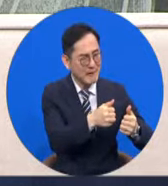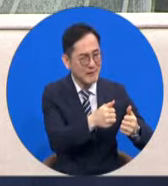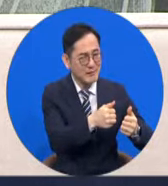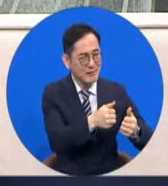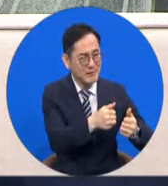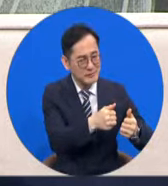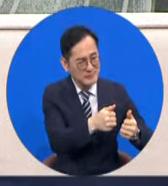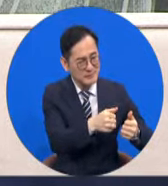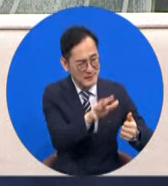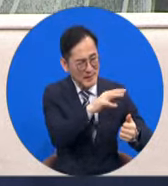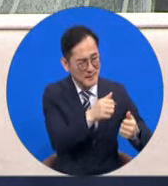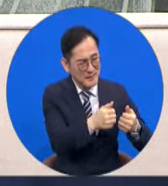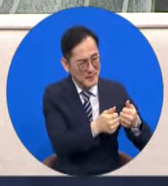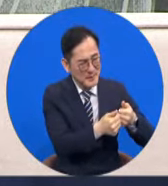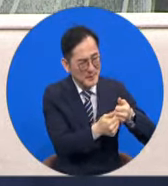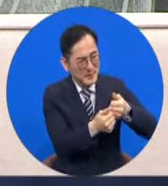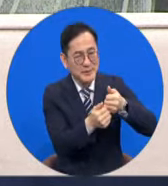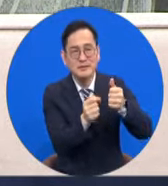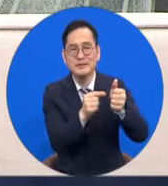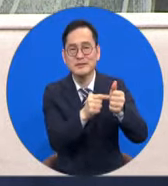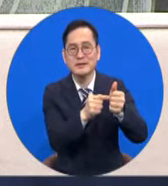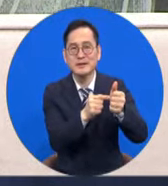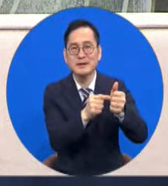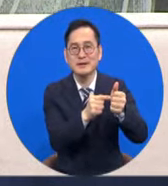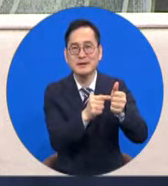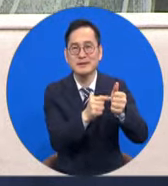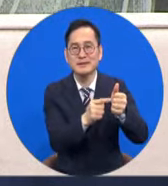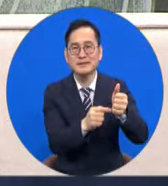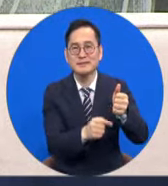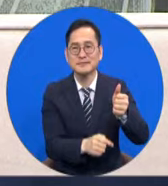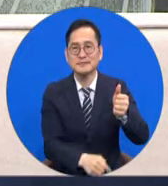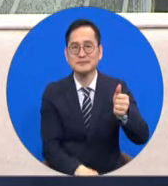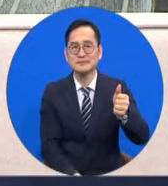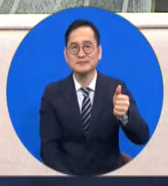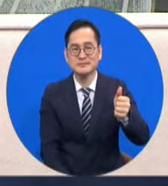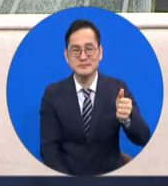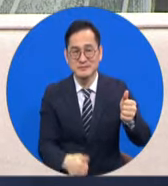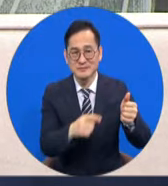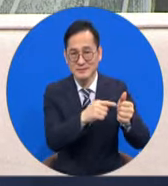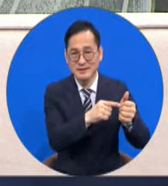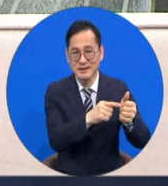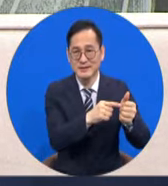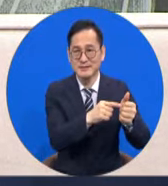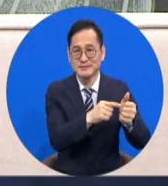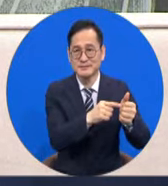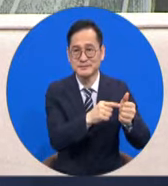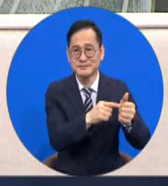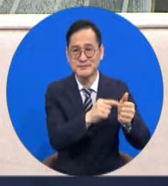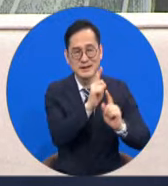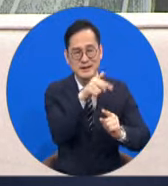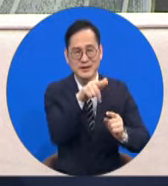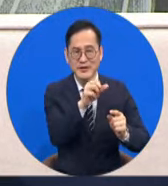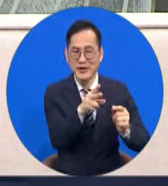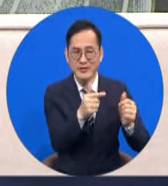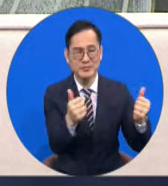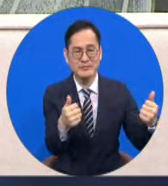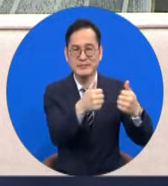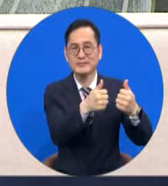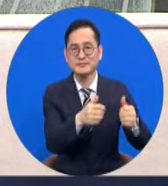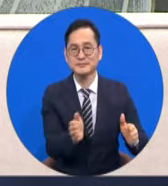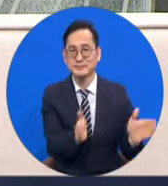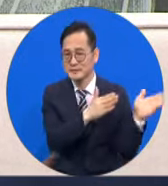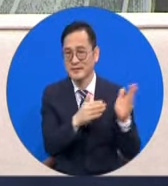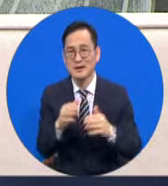올라가는 추세 네. 그렇게 붙어 있고 강진을의 경우는 정반대입니다. 고민정 후보가 굉장히